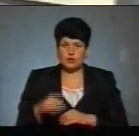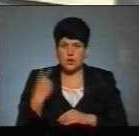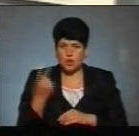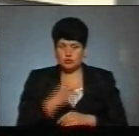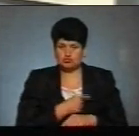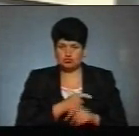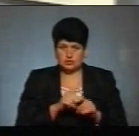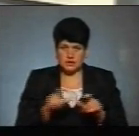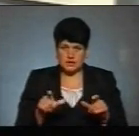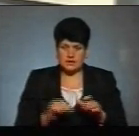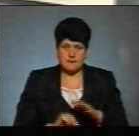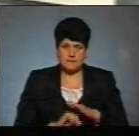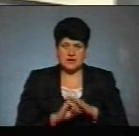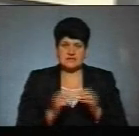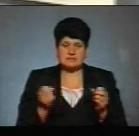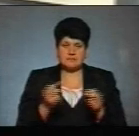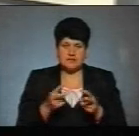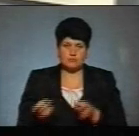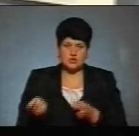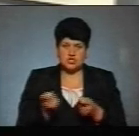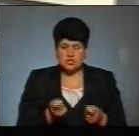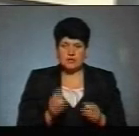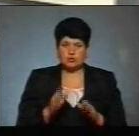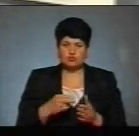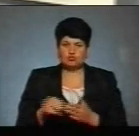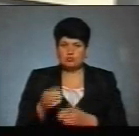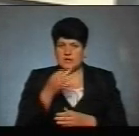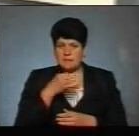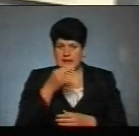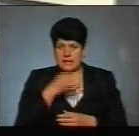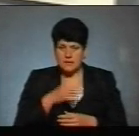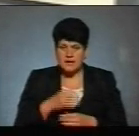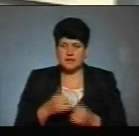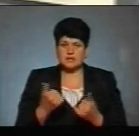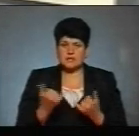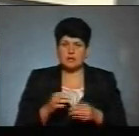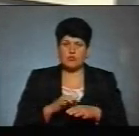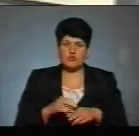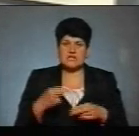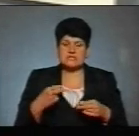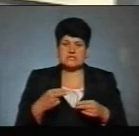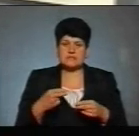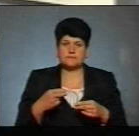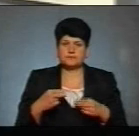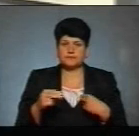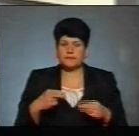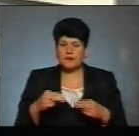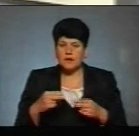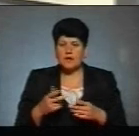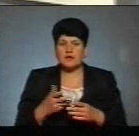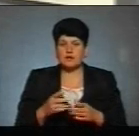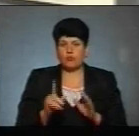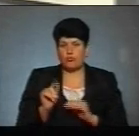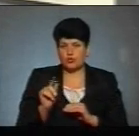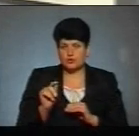лікарню і база спецмедпостачання, де будуть також закуплені медикаменти. Вже зараз проводяться торги. І я думаю, що з понеділка вже також